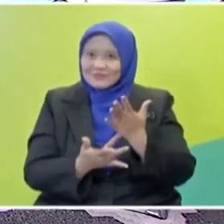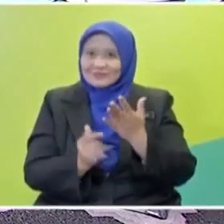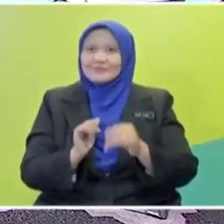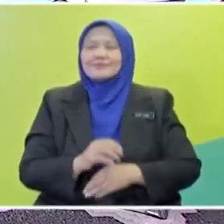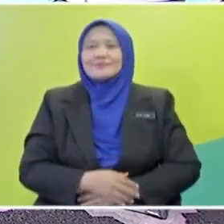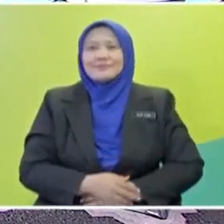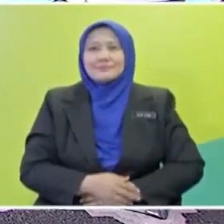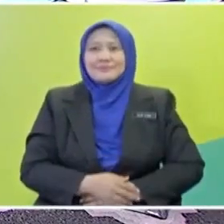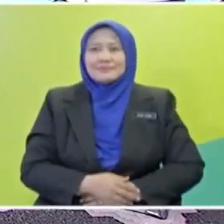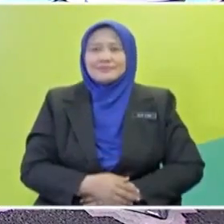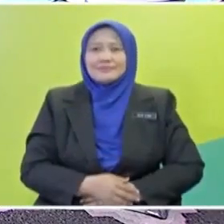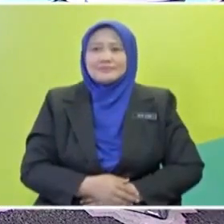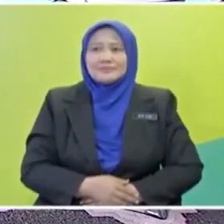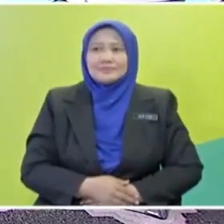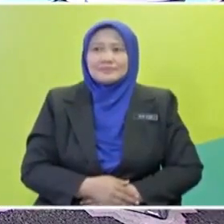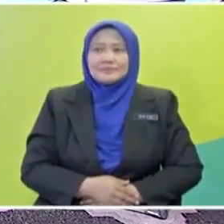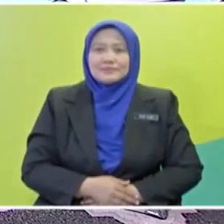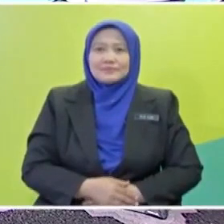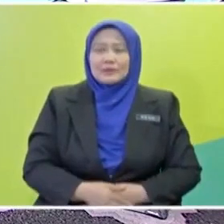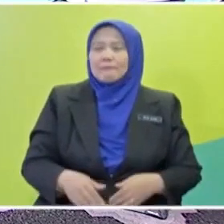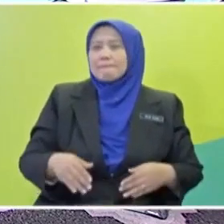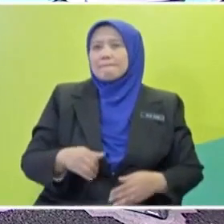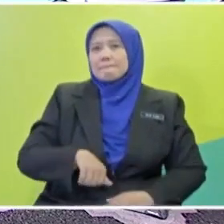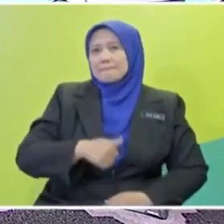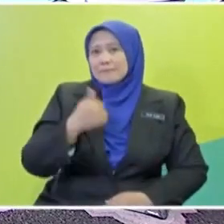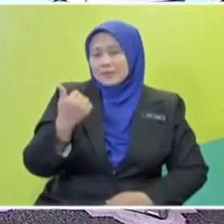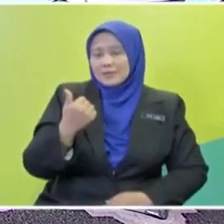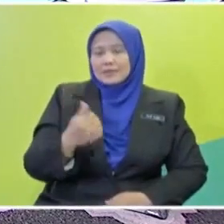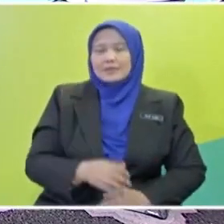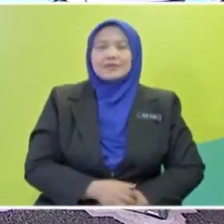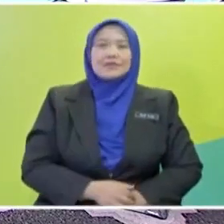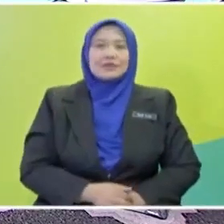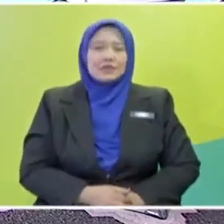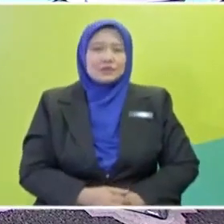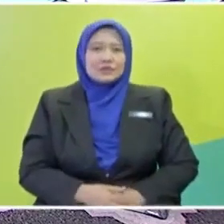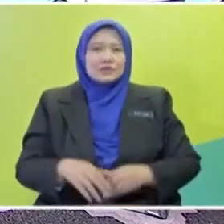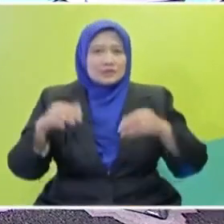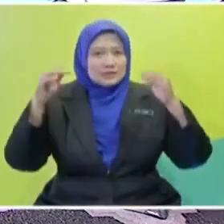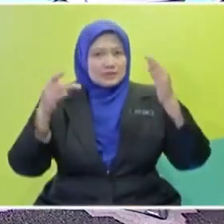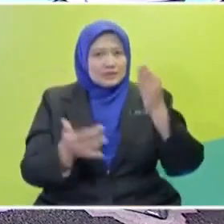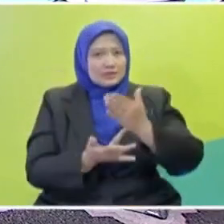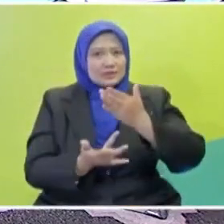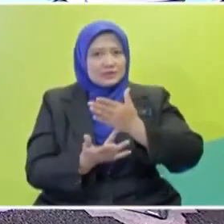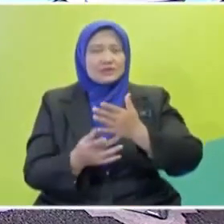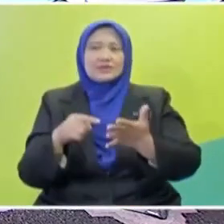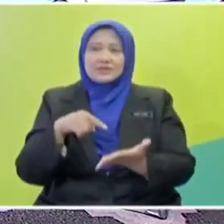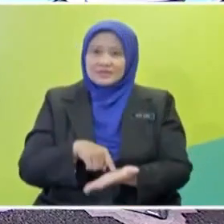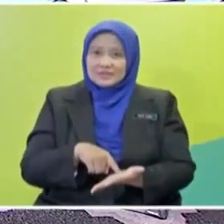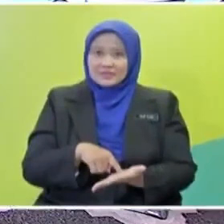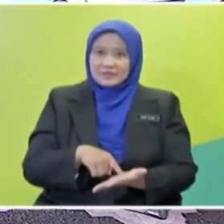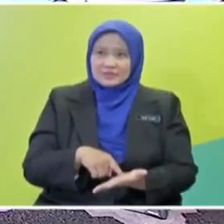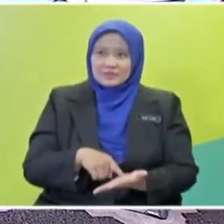tahu. Okey, baiklah. Maksudnya baguslah ada teknologi ni kan Cikgu, membantu kita, memudahkan kerja kita seperti saya tadi